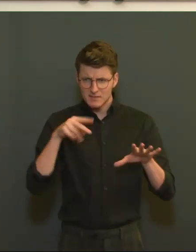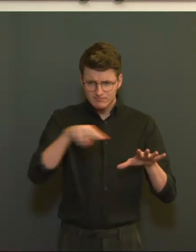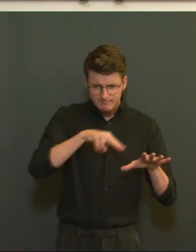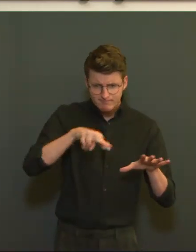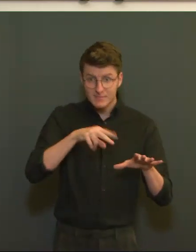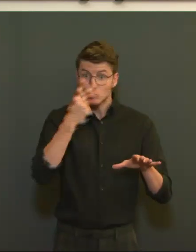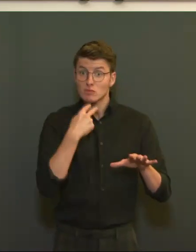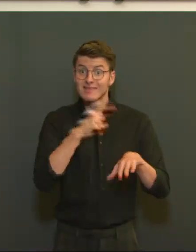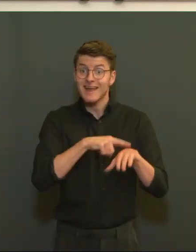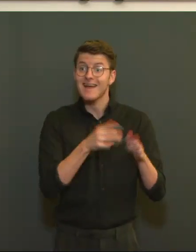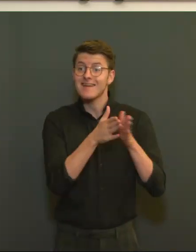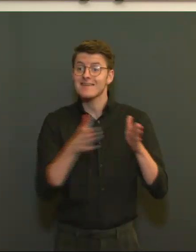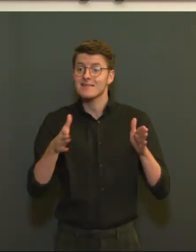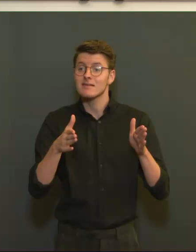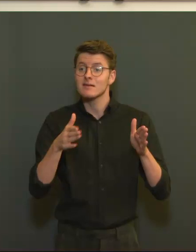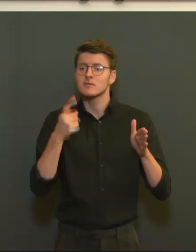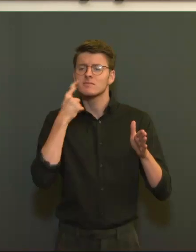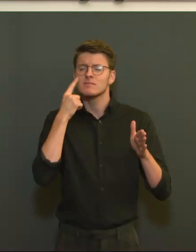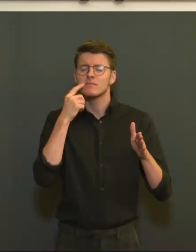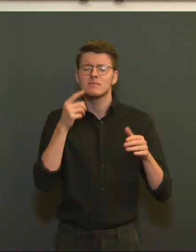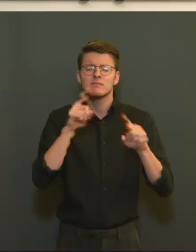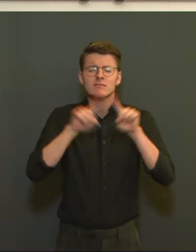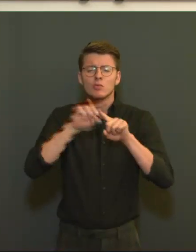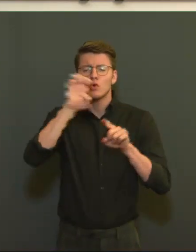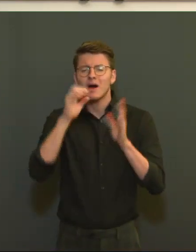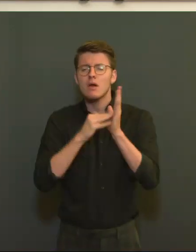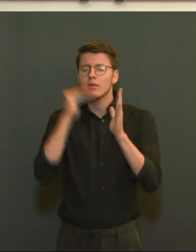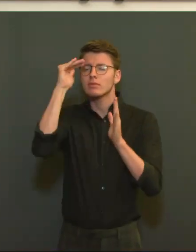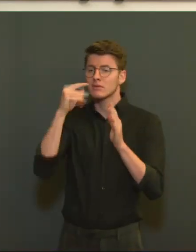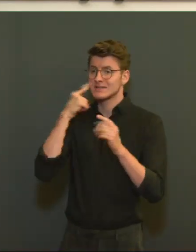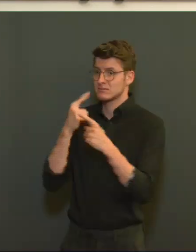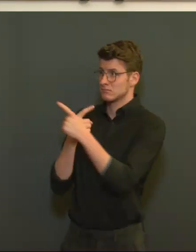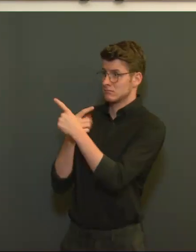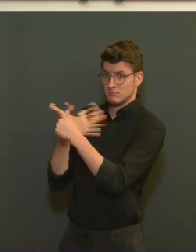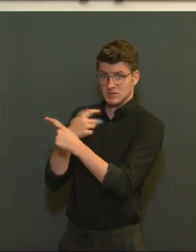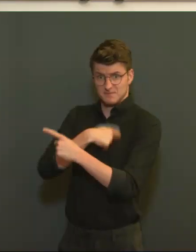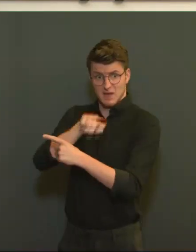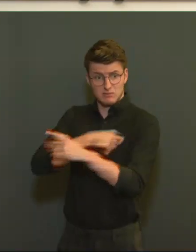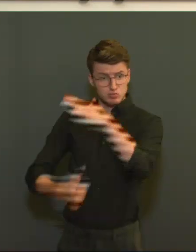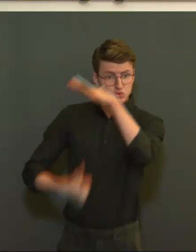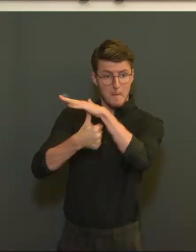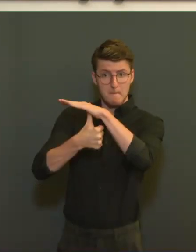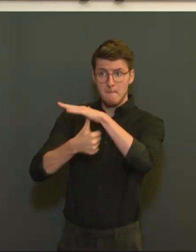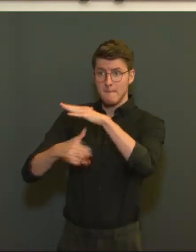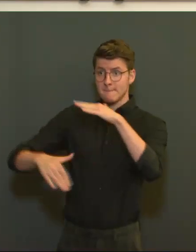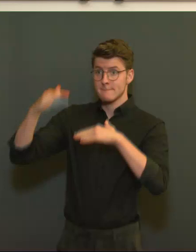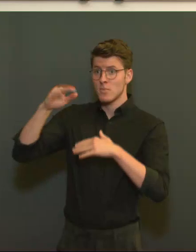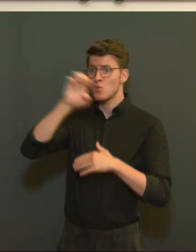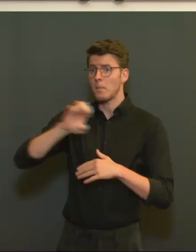landen. Zoals u kan zien telt Spanje het hoogste aantal besmettingen binnen Europa